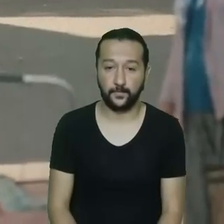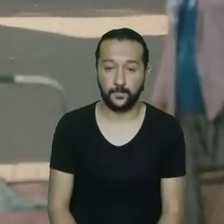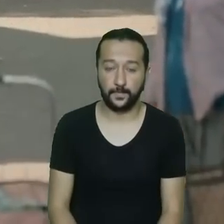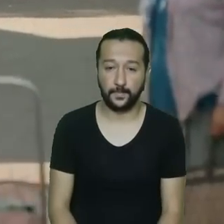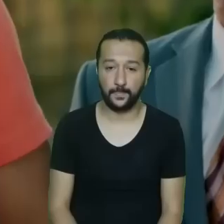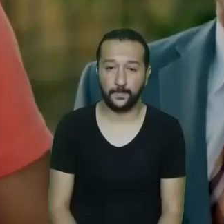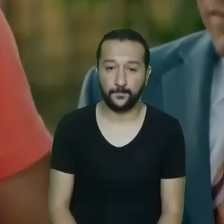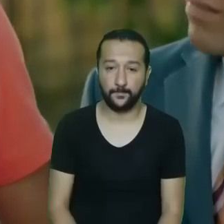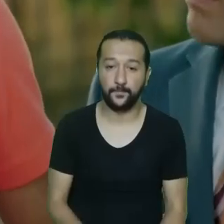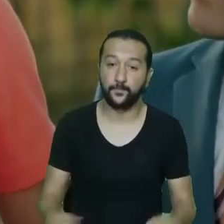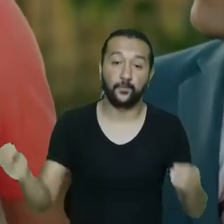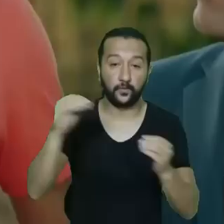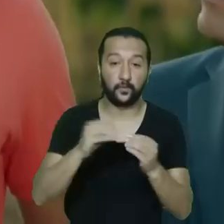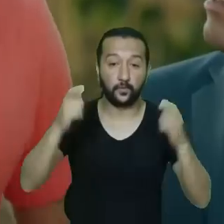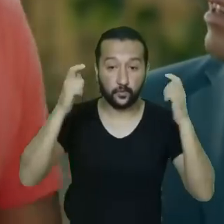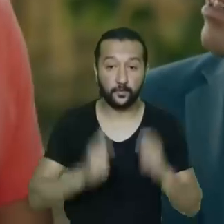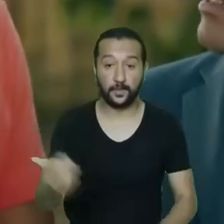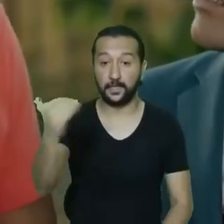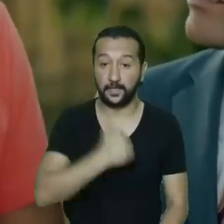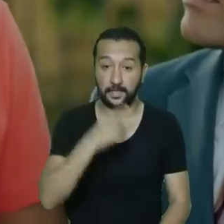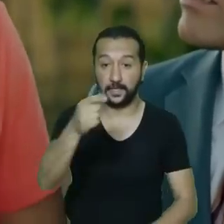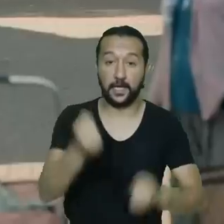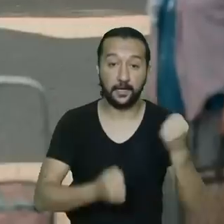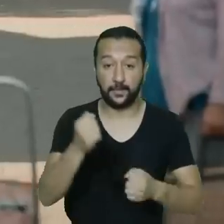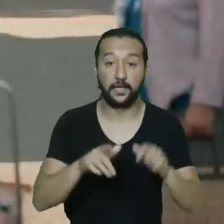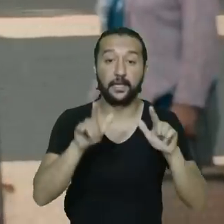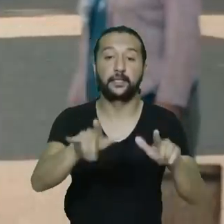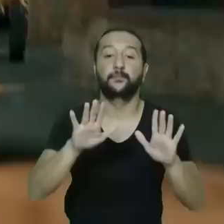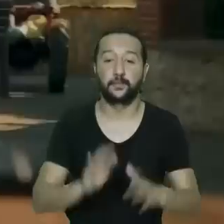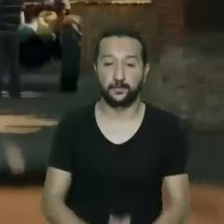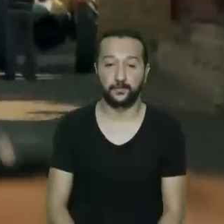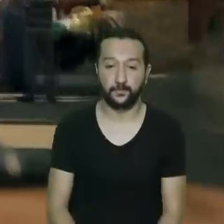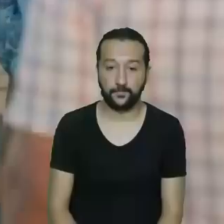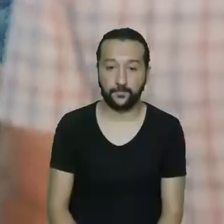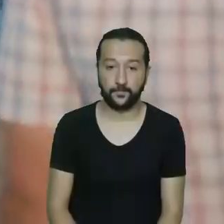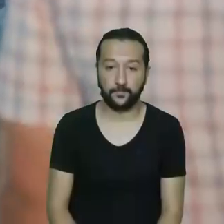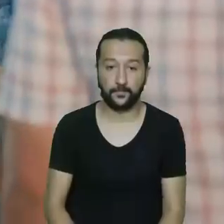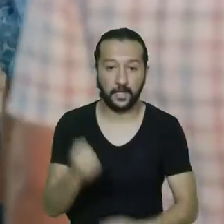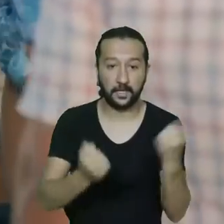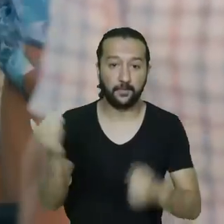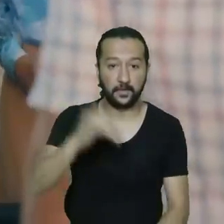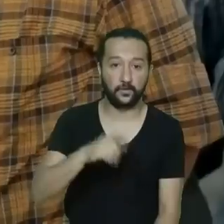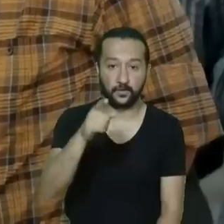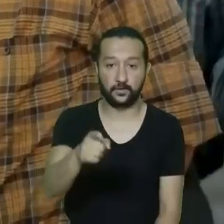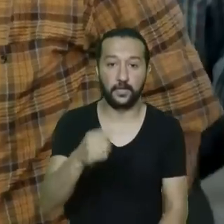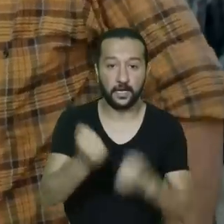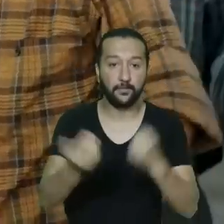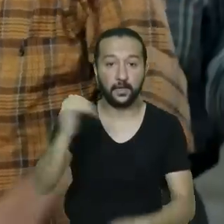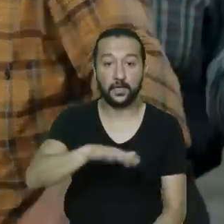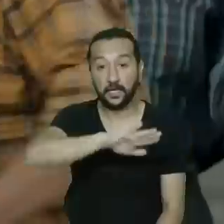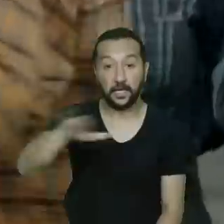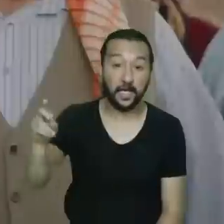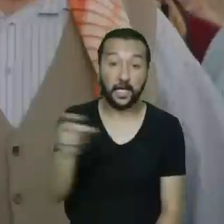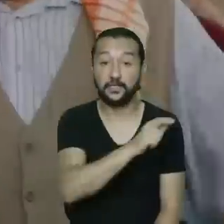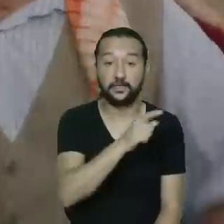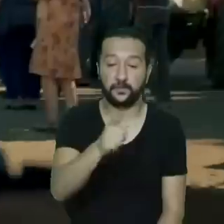Bir araba geliyor. Üstümüze gelen arabaları aldırmadan. Araba freni boş almış geliyor. Araba geliyor lan. Araba geliyor,